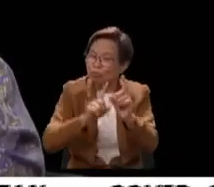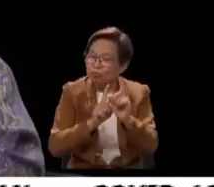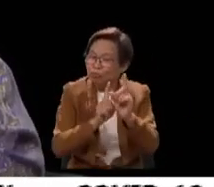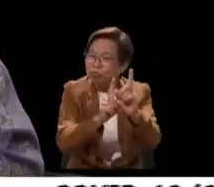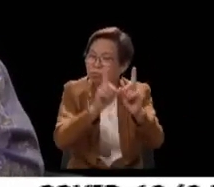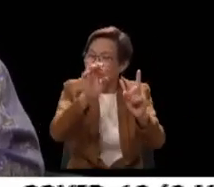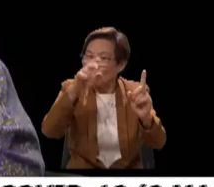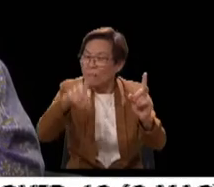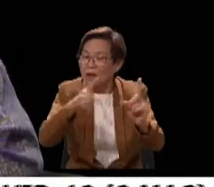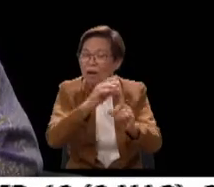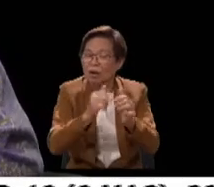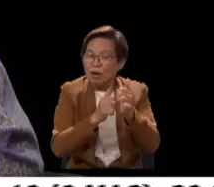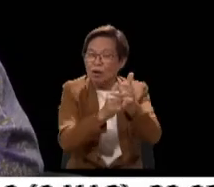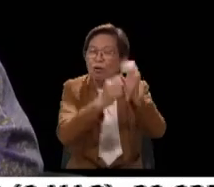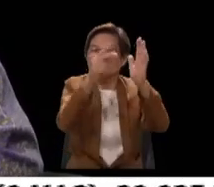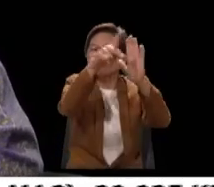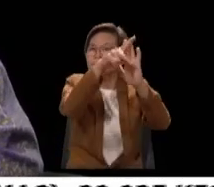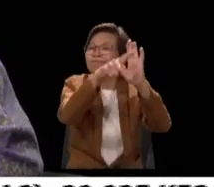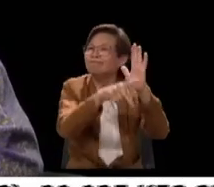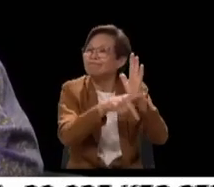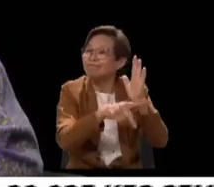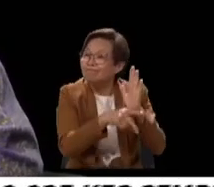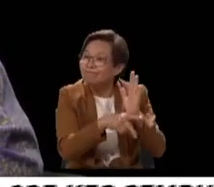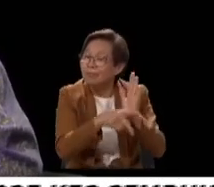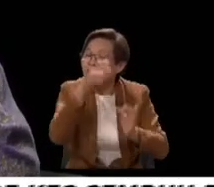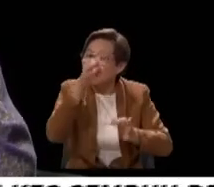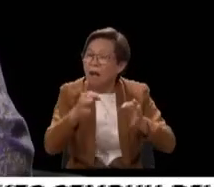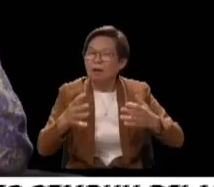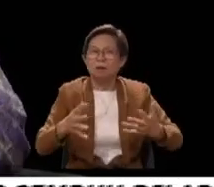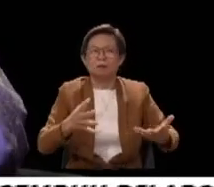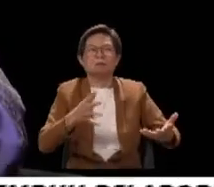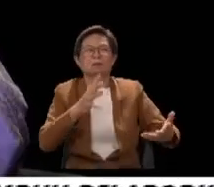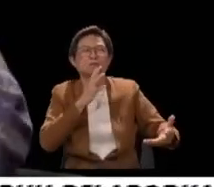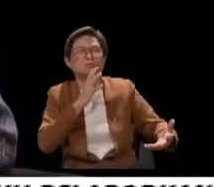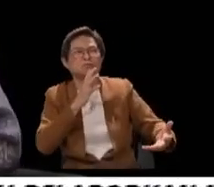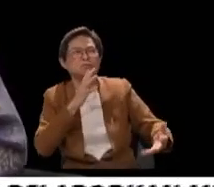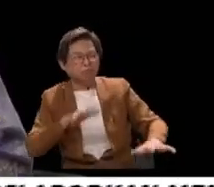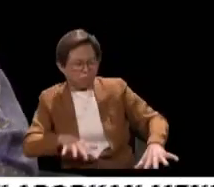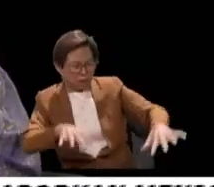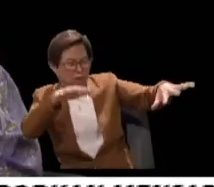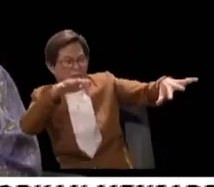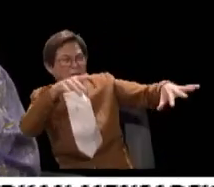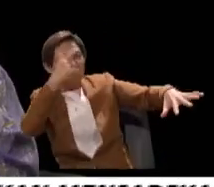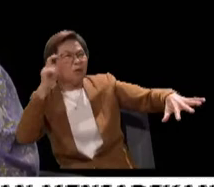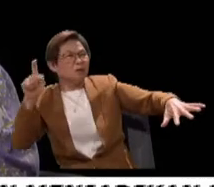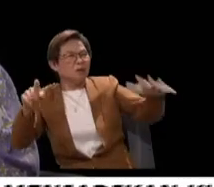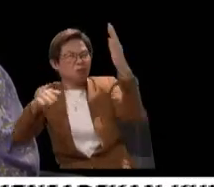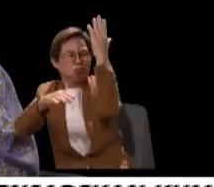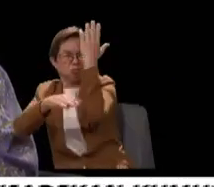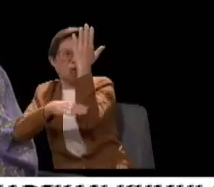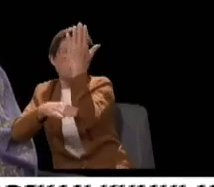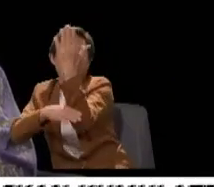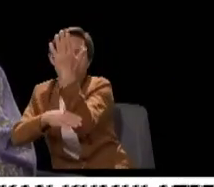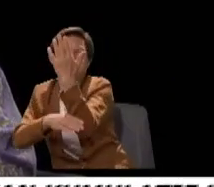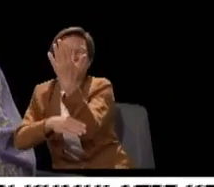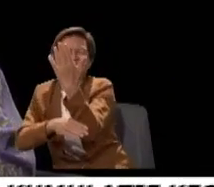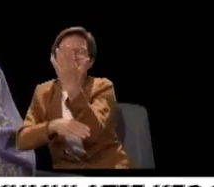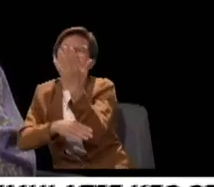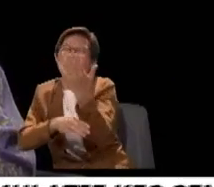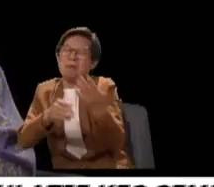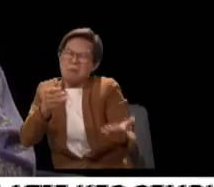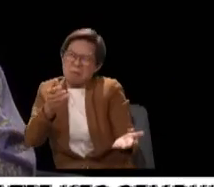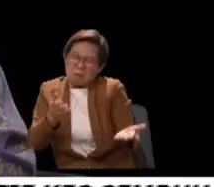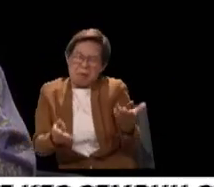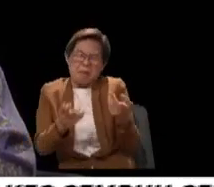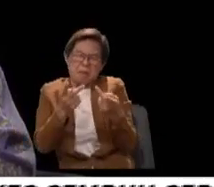ya Jadi kalau dikatakan banjir ni disebabkan oleh pembalakan mungkin tidaklah beberapa tepat